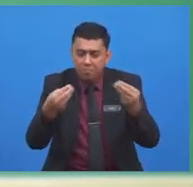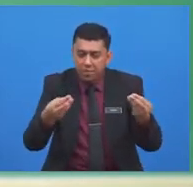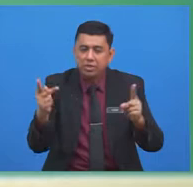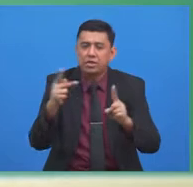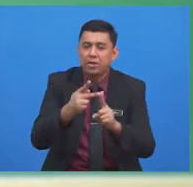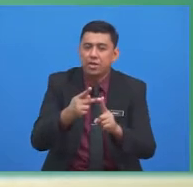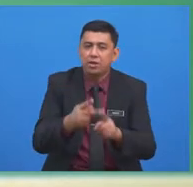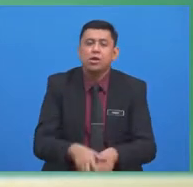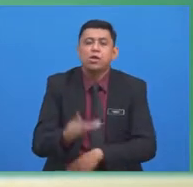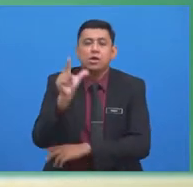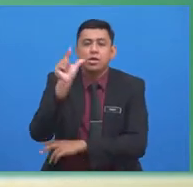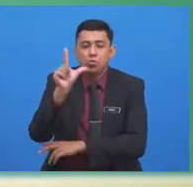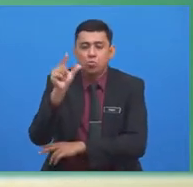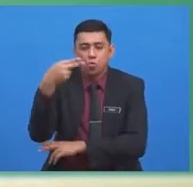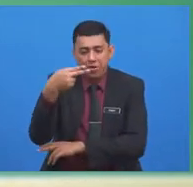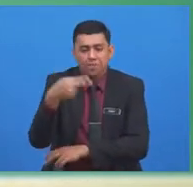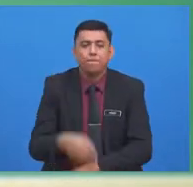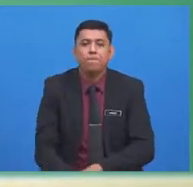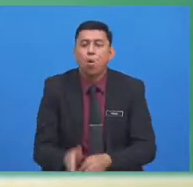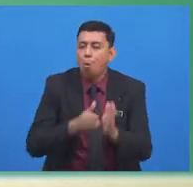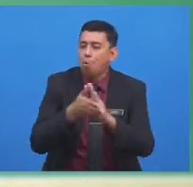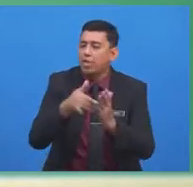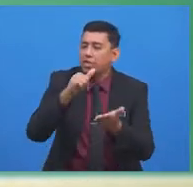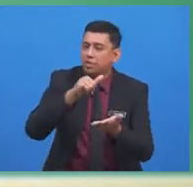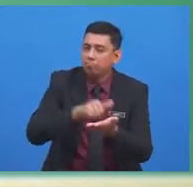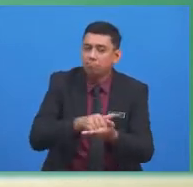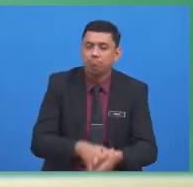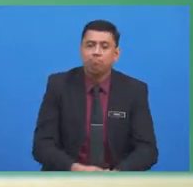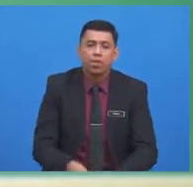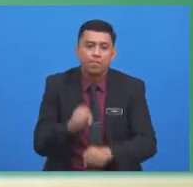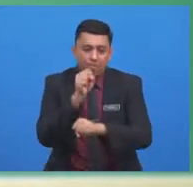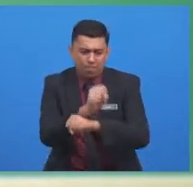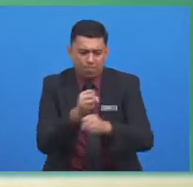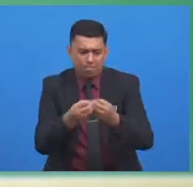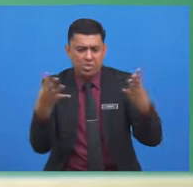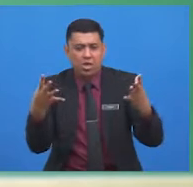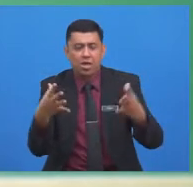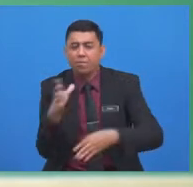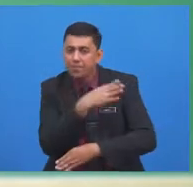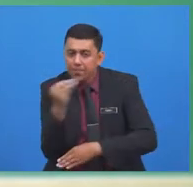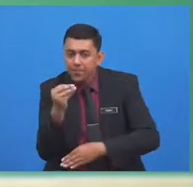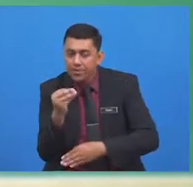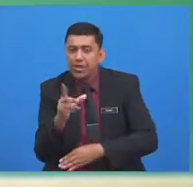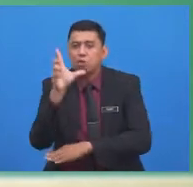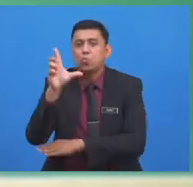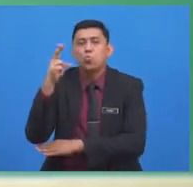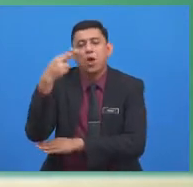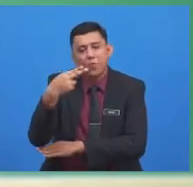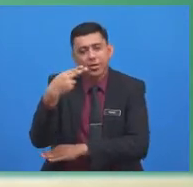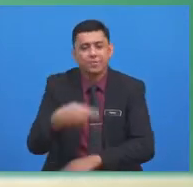kepada ejen luluh hawa. Oleh itu, batuan akan mudah pecah dan terluluh